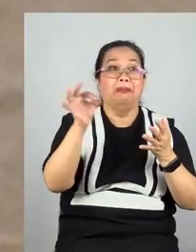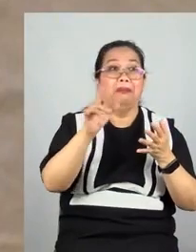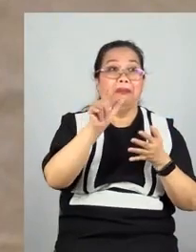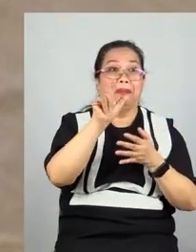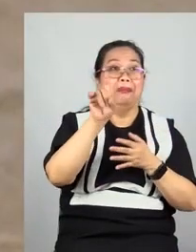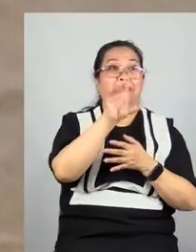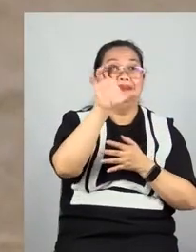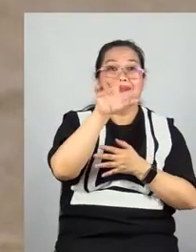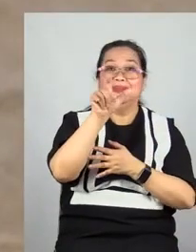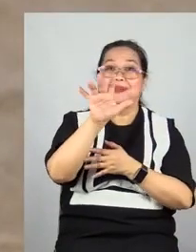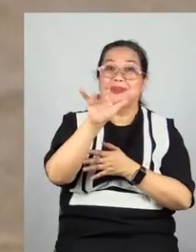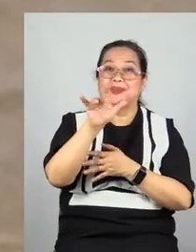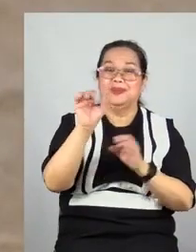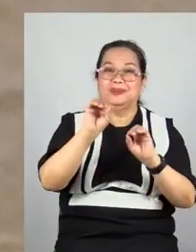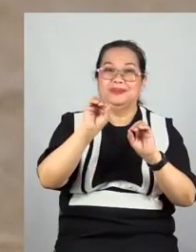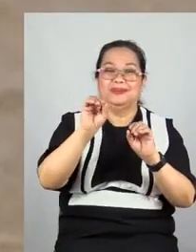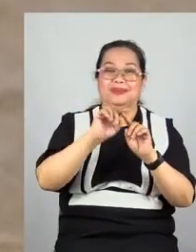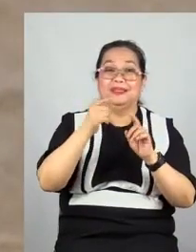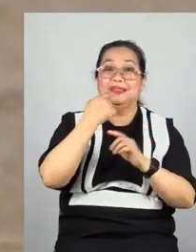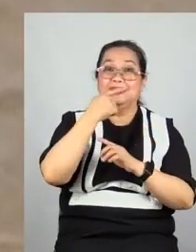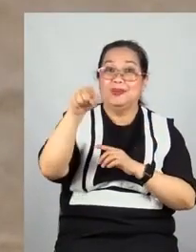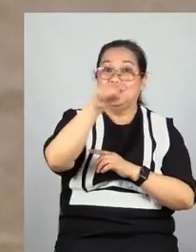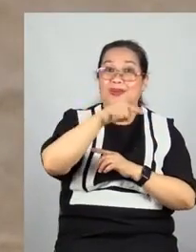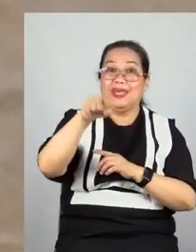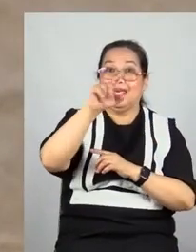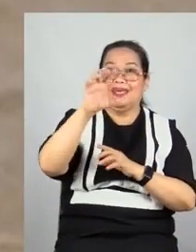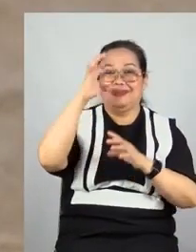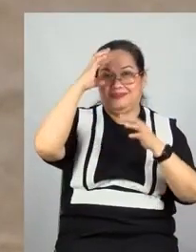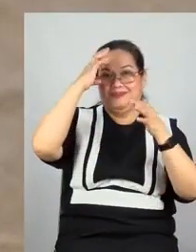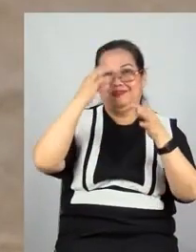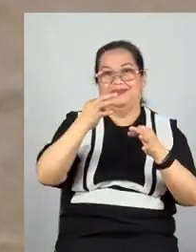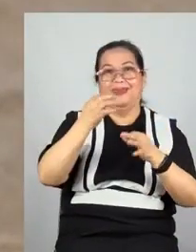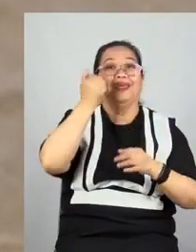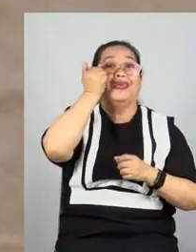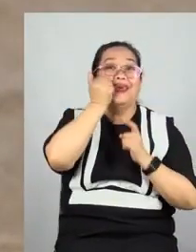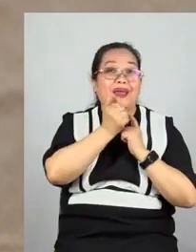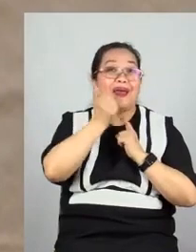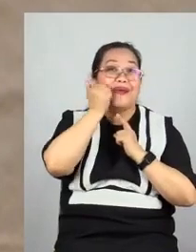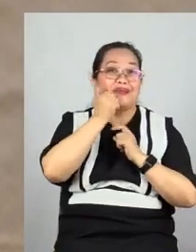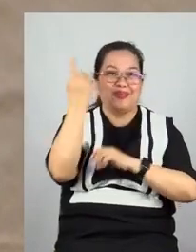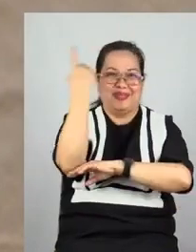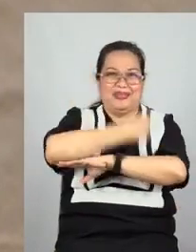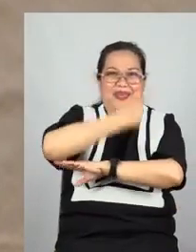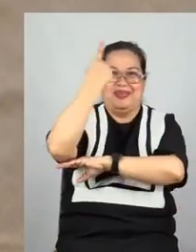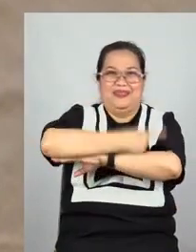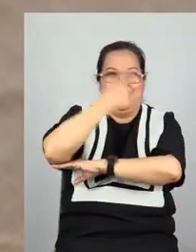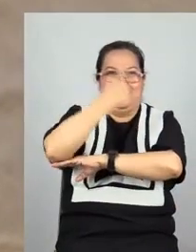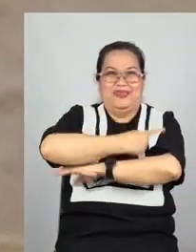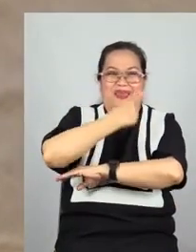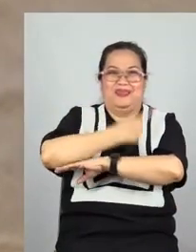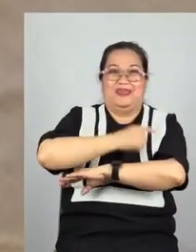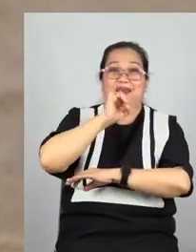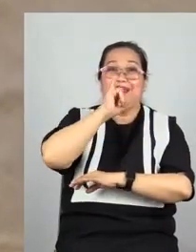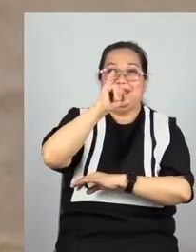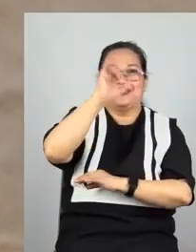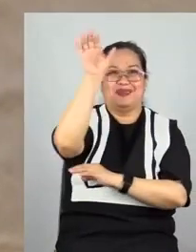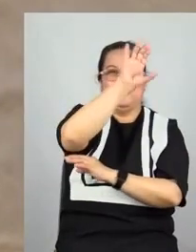So kung wala sa Biblia, ang assumption natin, araw-araw ay Pasko.